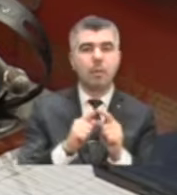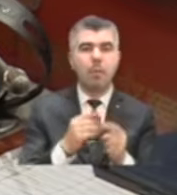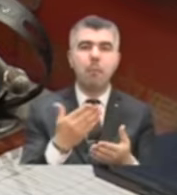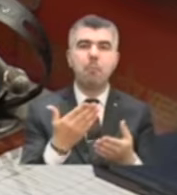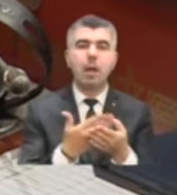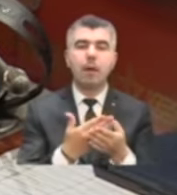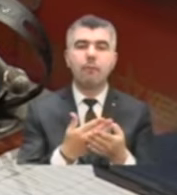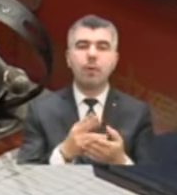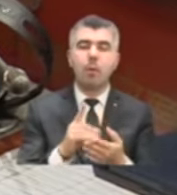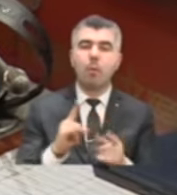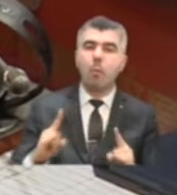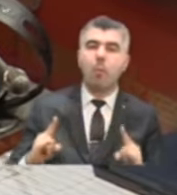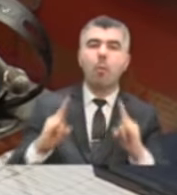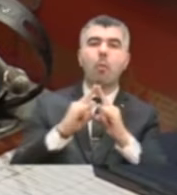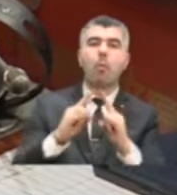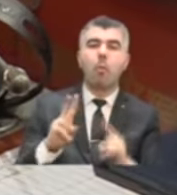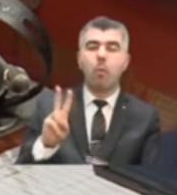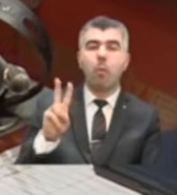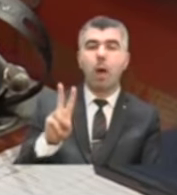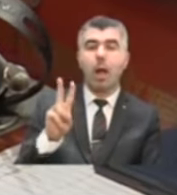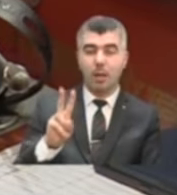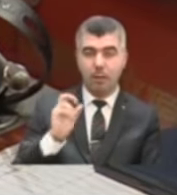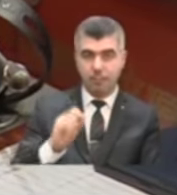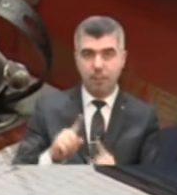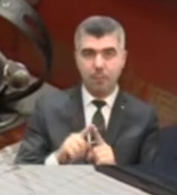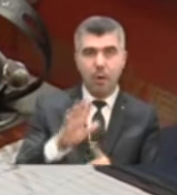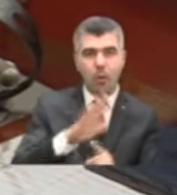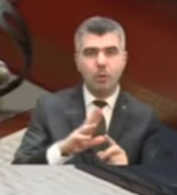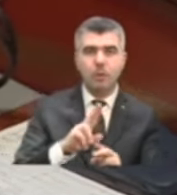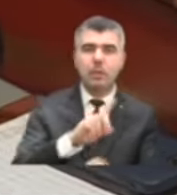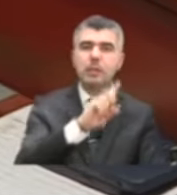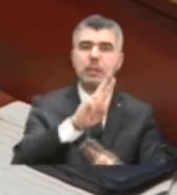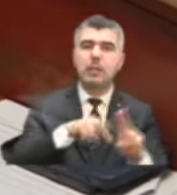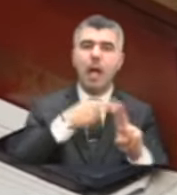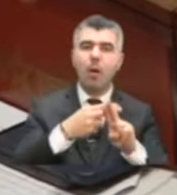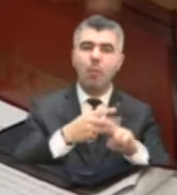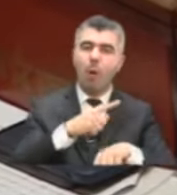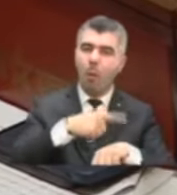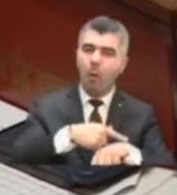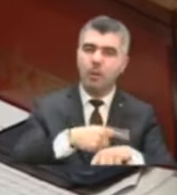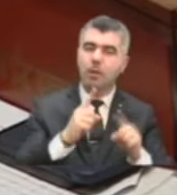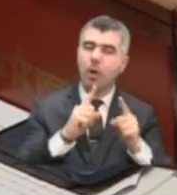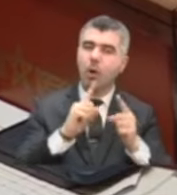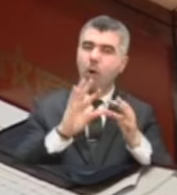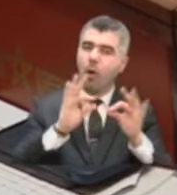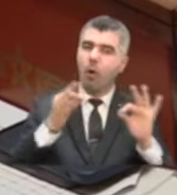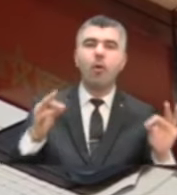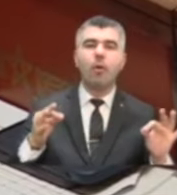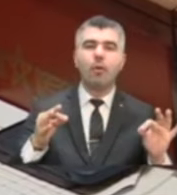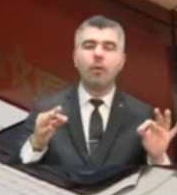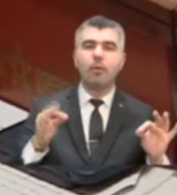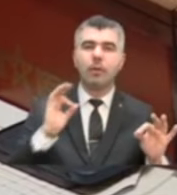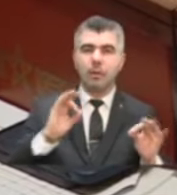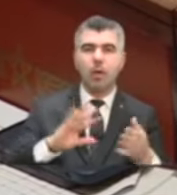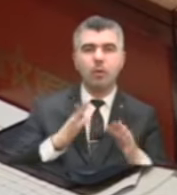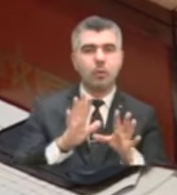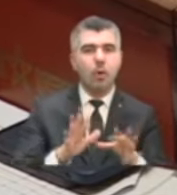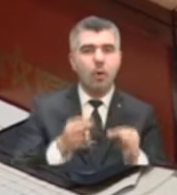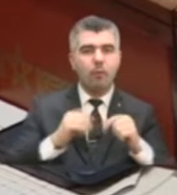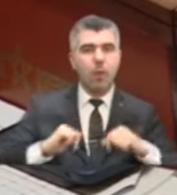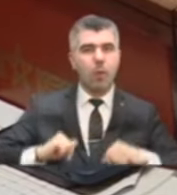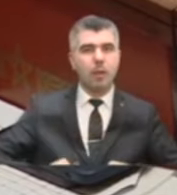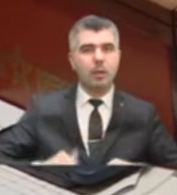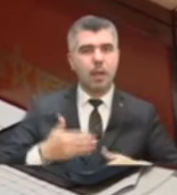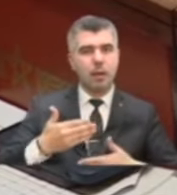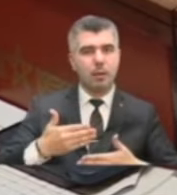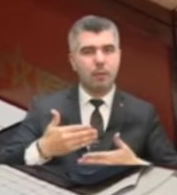المخيمات، وبالطبع غيكونوا نحاولوا نجاوبوا ديك الساعة عندنا الوقت ناقشوا بالتفاصيل الإشكاليات والحلول اللي طرحت الوزارة هذه السنة.